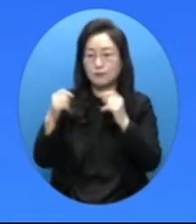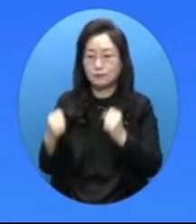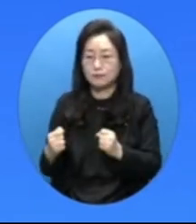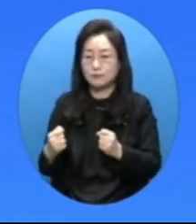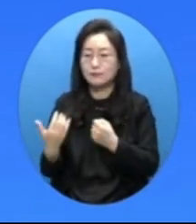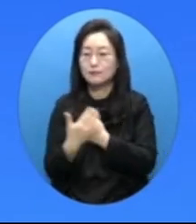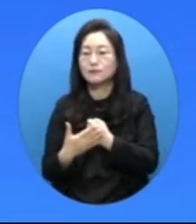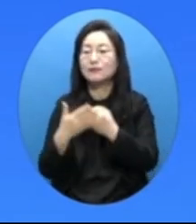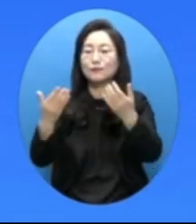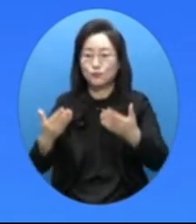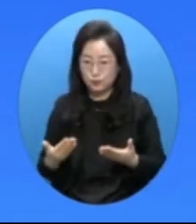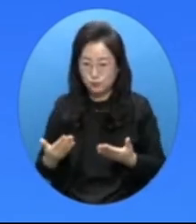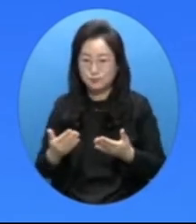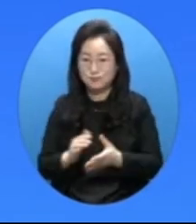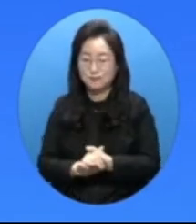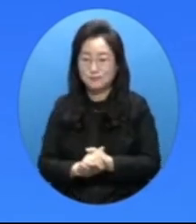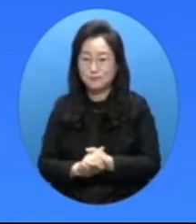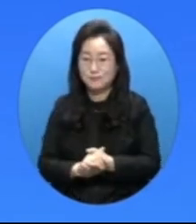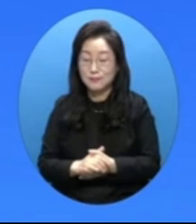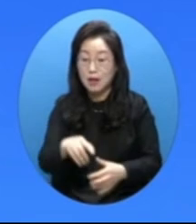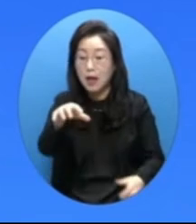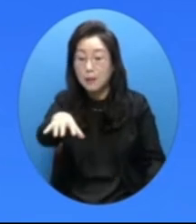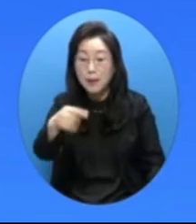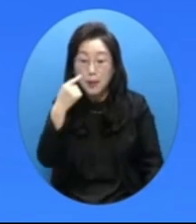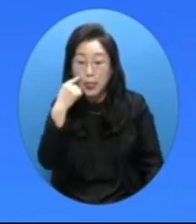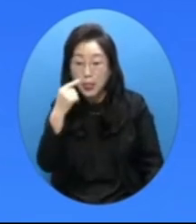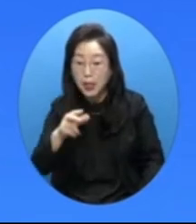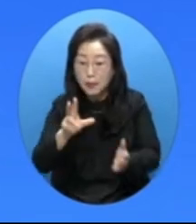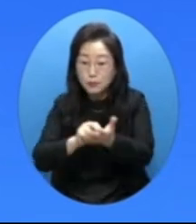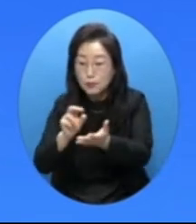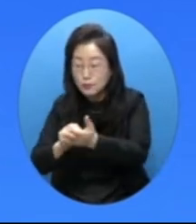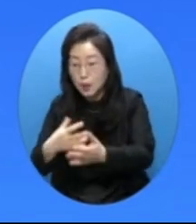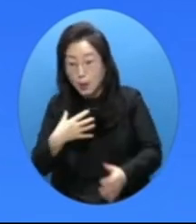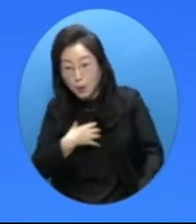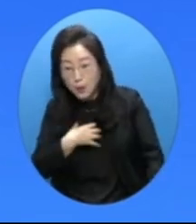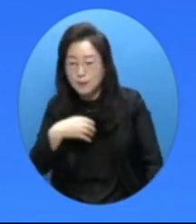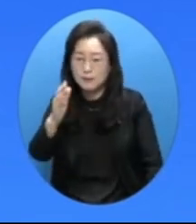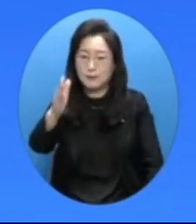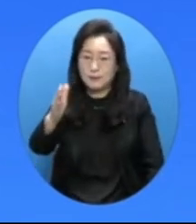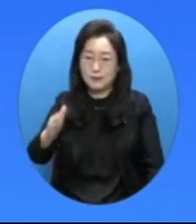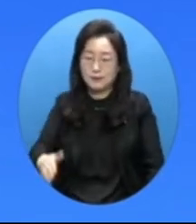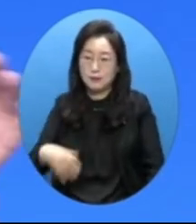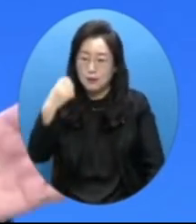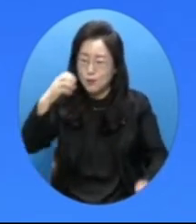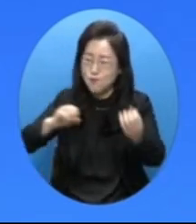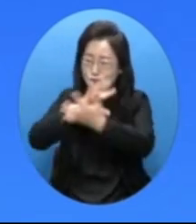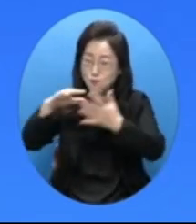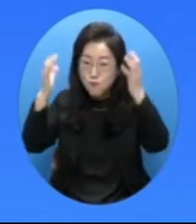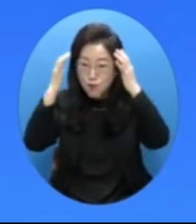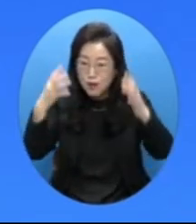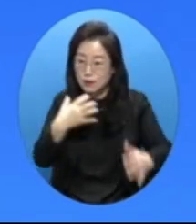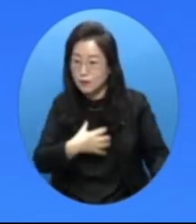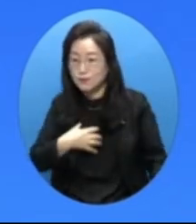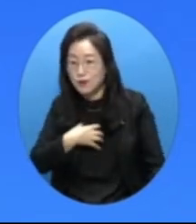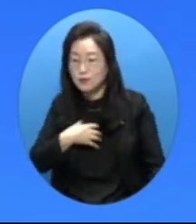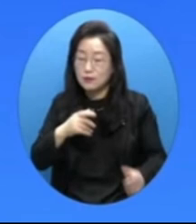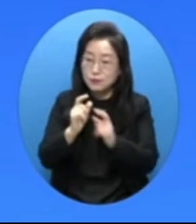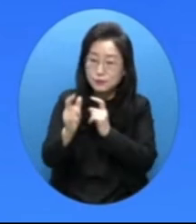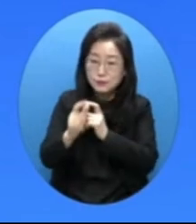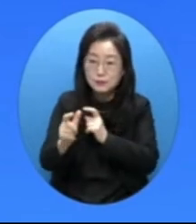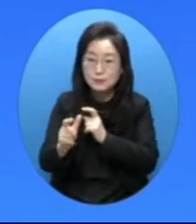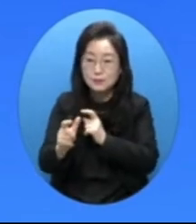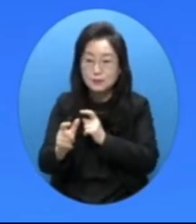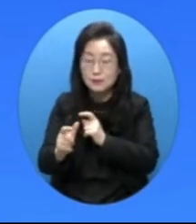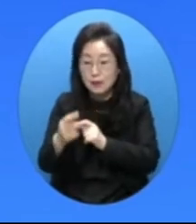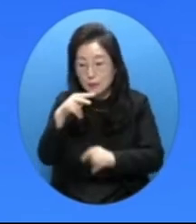베풀어 계신 것입니다 우리 앞에 놓인 문제를 바라보고 염려할 것이 없습니다 우리 앞당한 어떤 환란과 염려와 걱정거리를